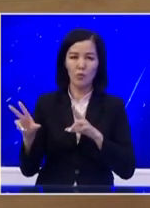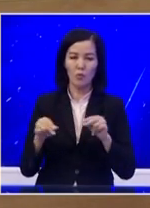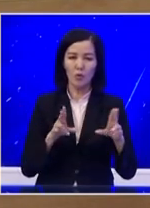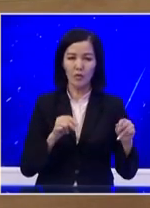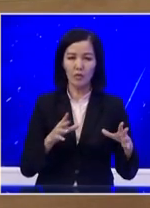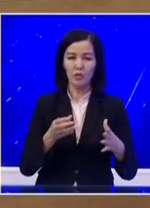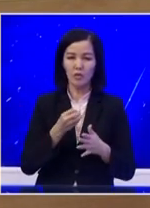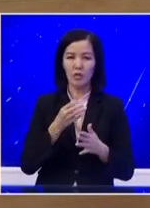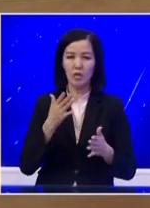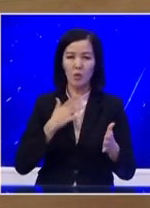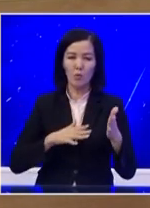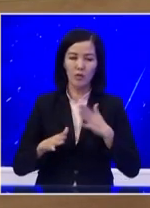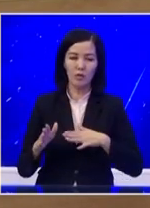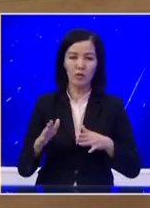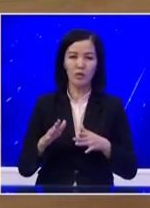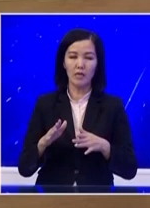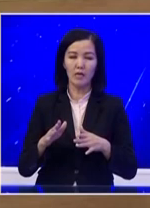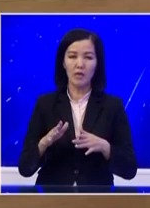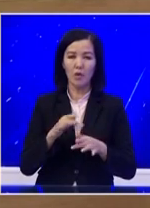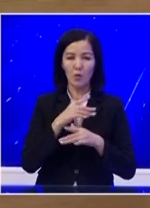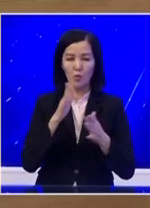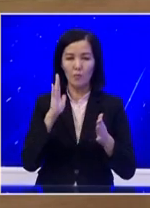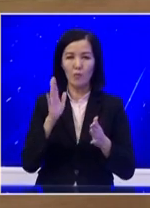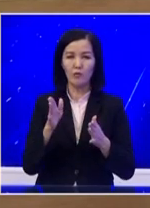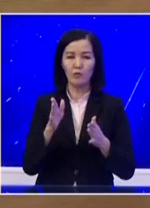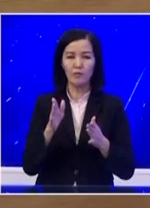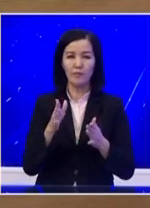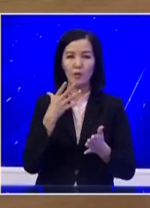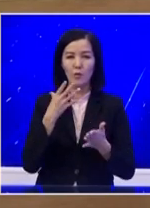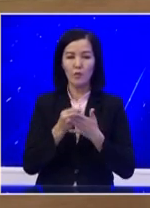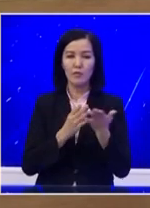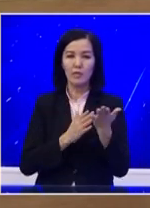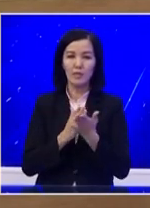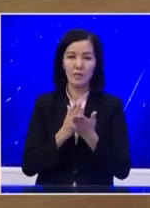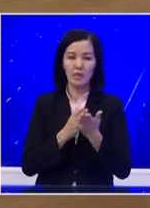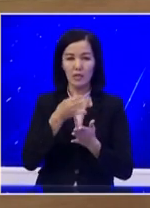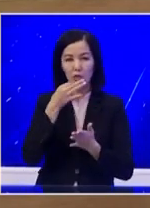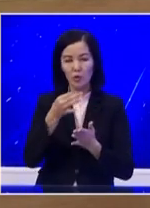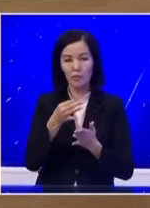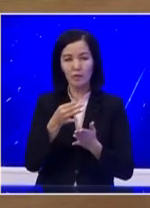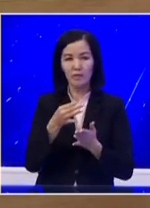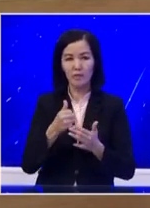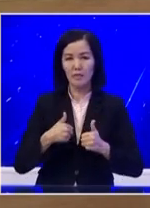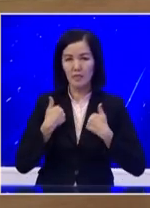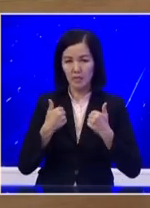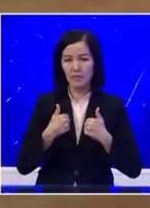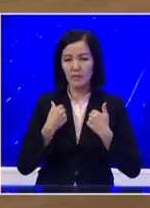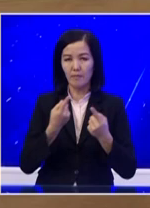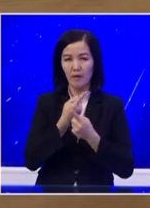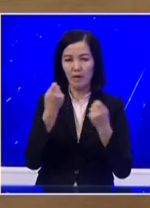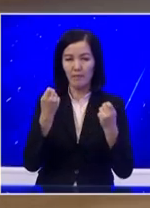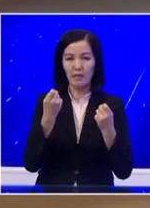болсын, қаламдар талмай, өзінің саласына деген жауапкершілікпен қарап, елді